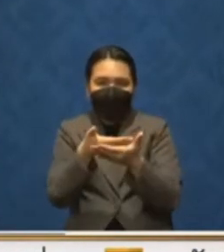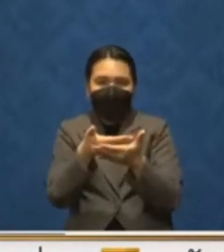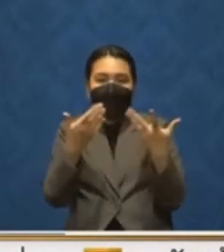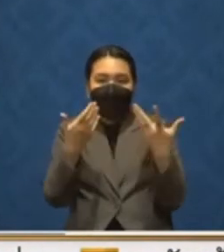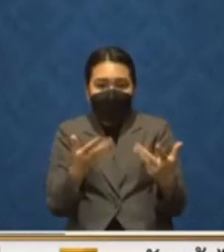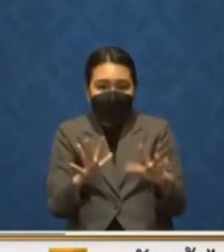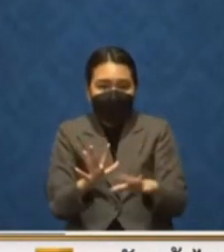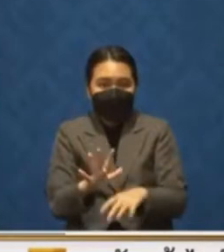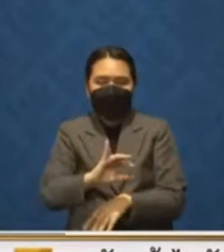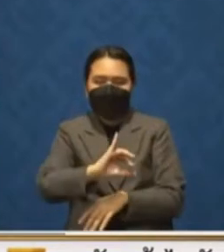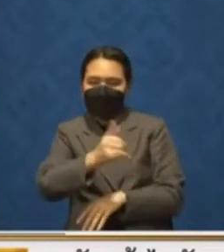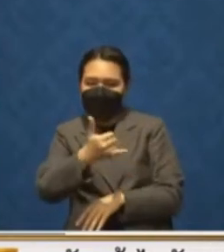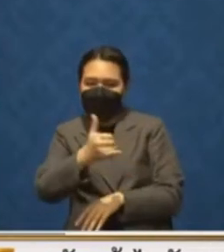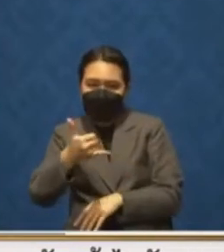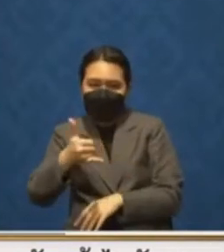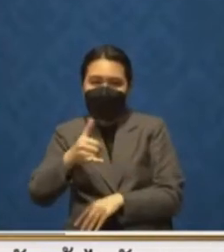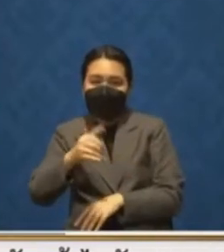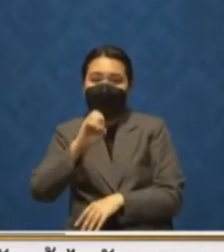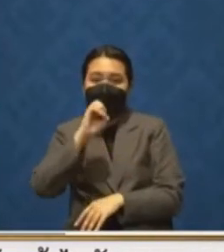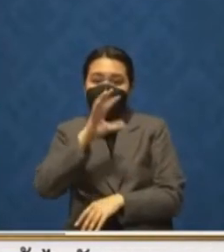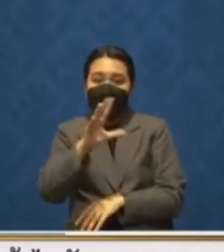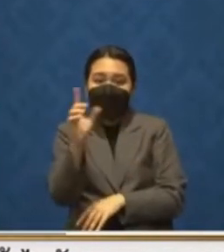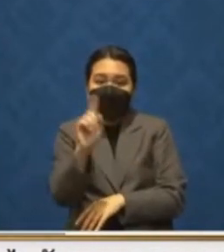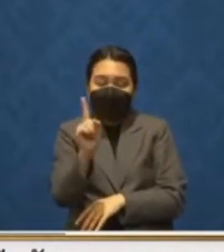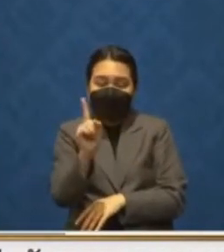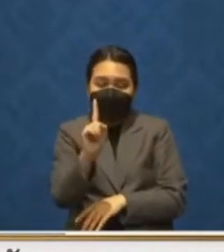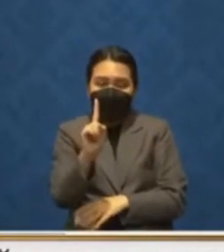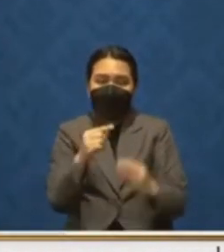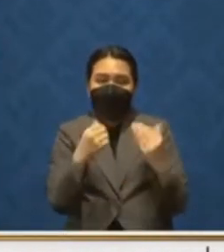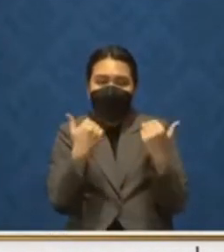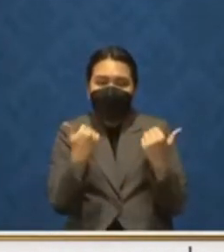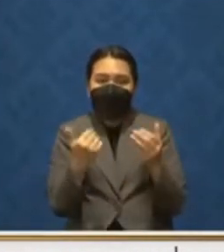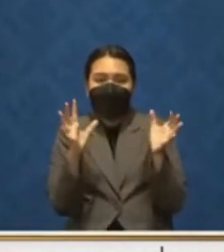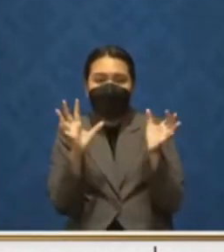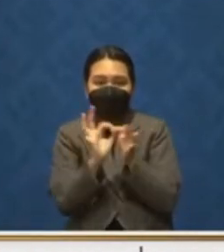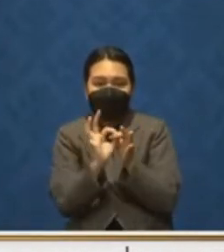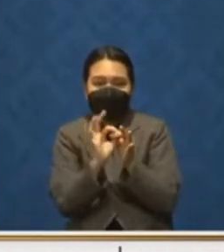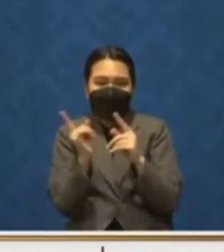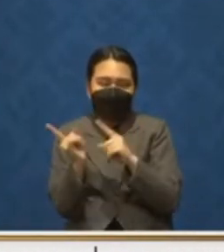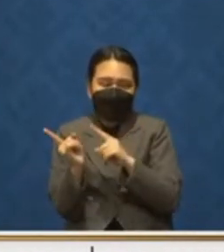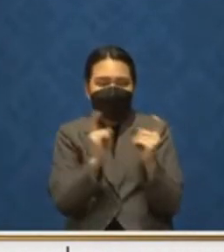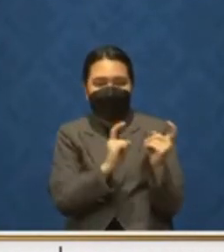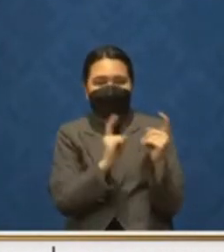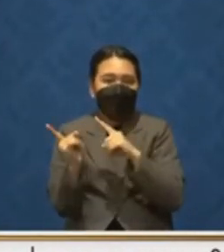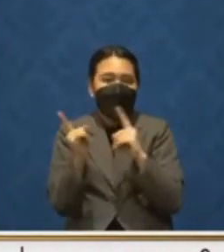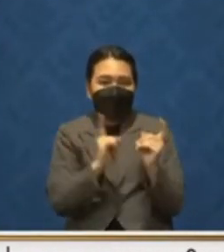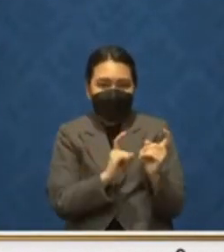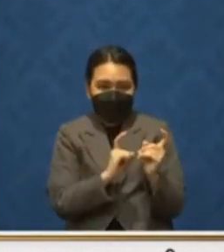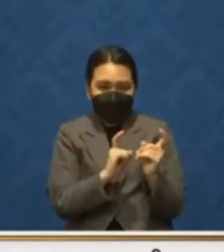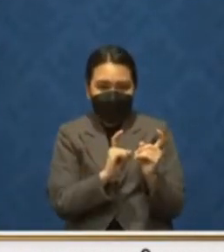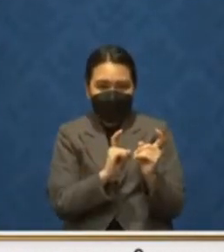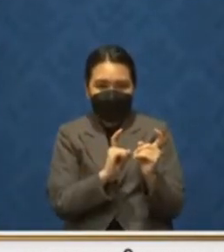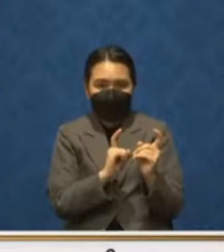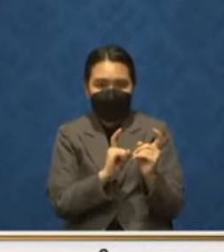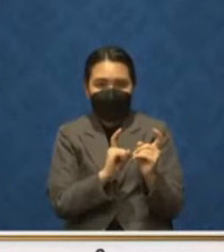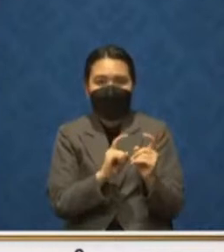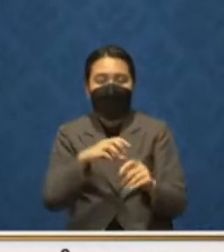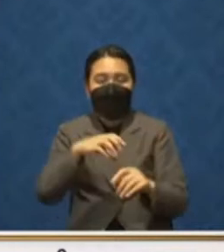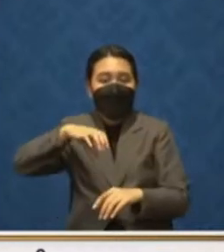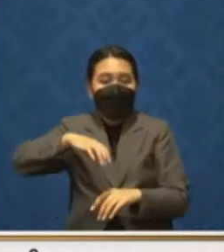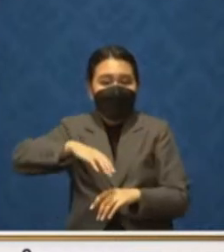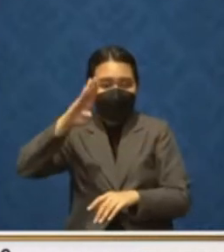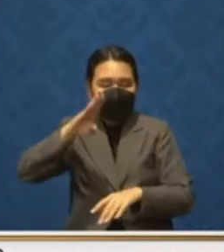บอกว่าเป็นเรื่องของการไปพิพาทกับบริษัทเชฟร่อนแล้วโทร